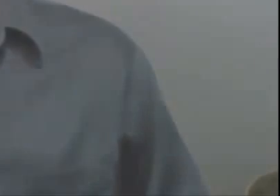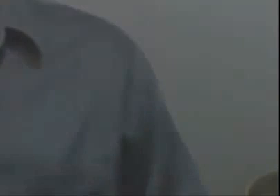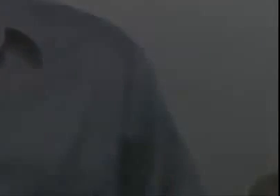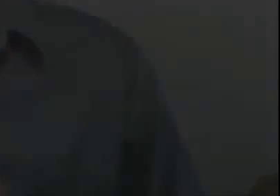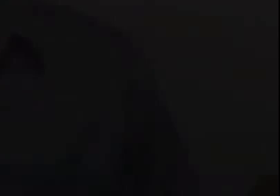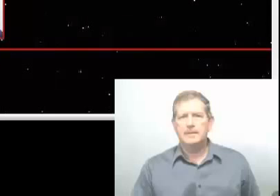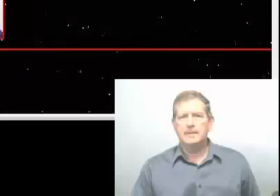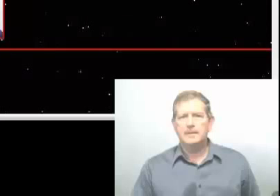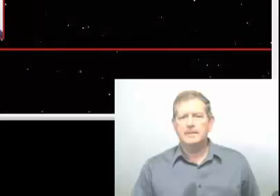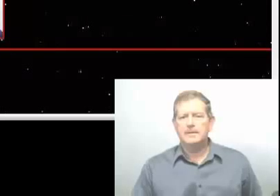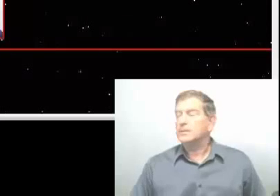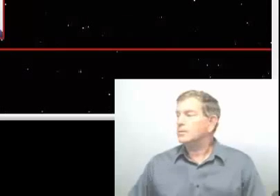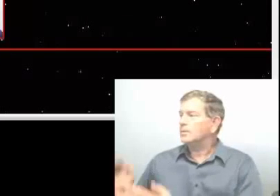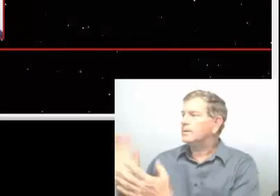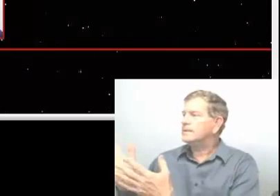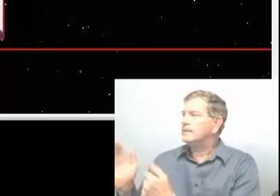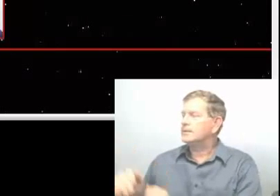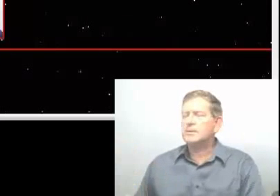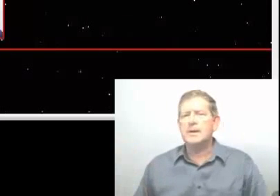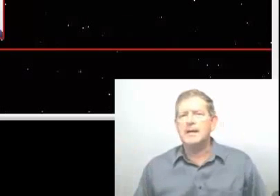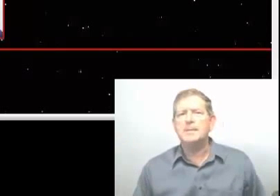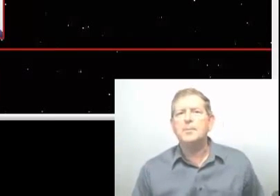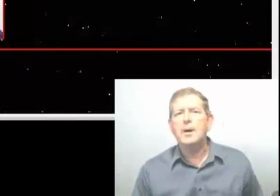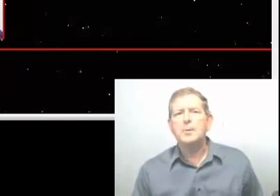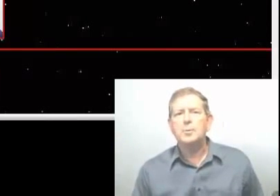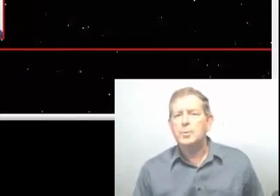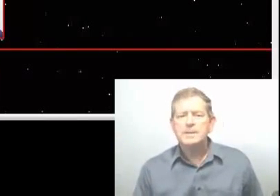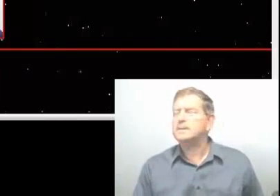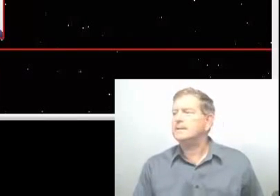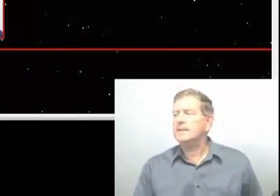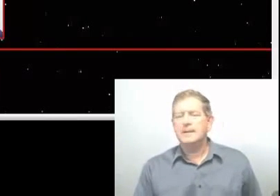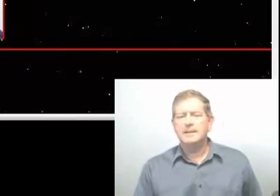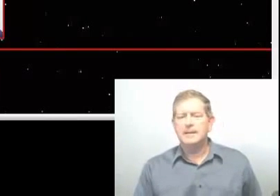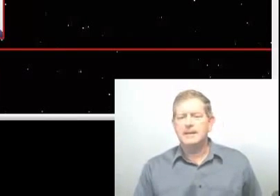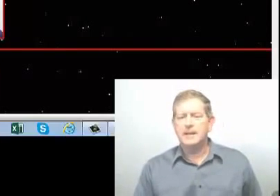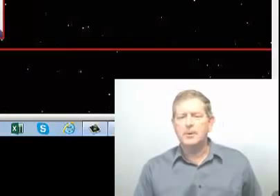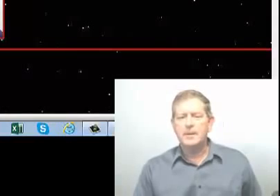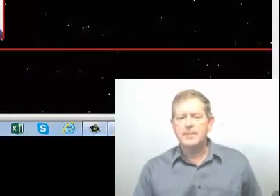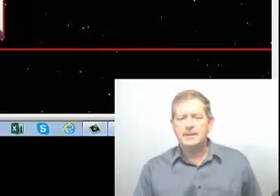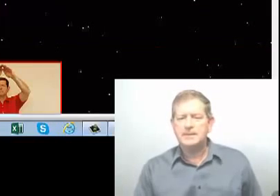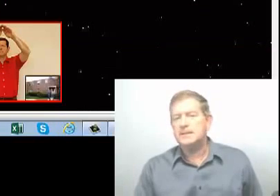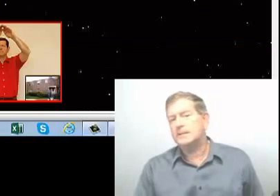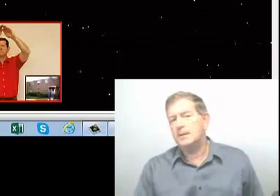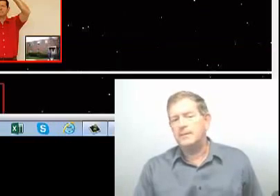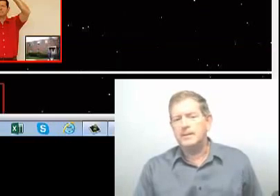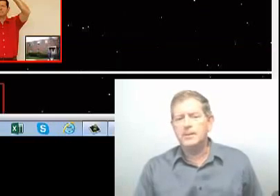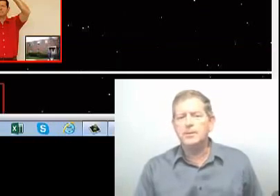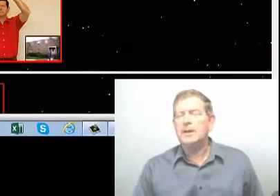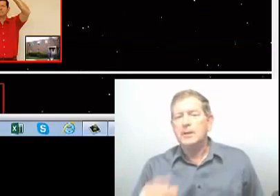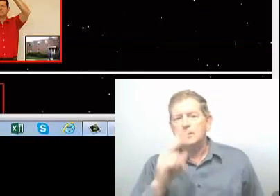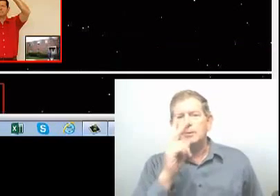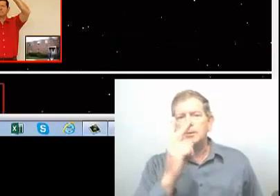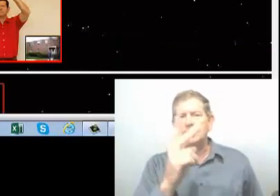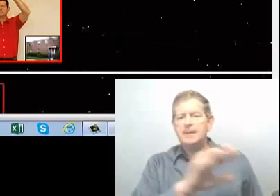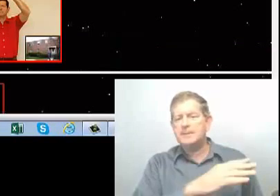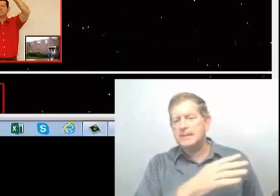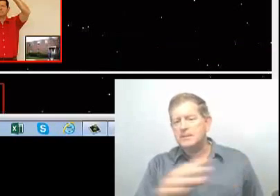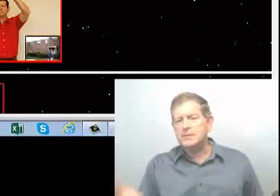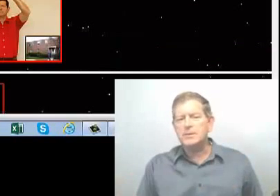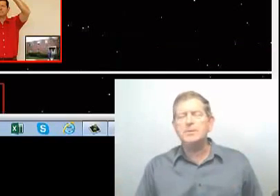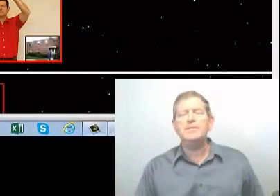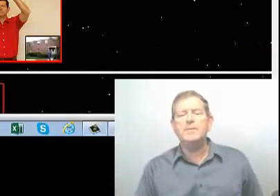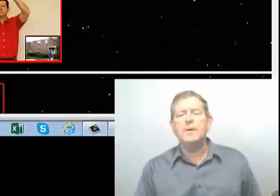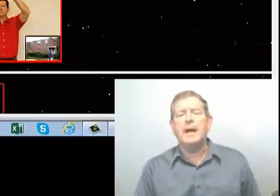1.8. Voilà. Donc, voici leçon 1.8. Et la première partie, c'est la vidéo.